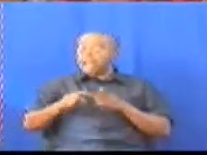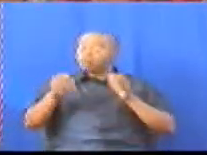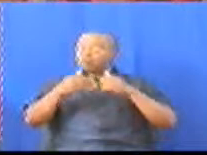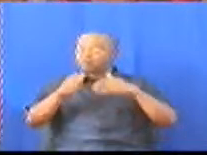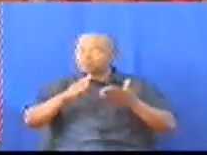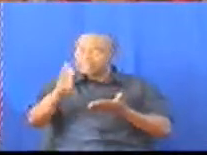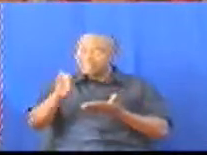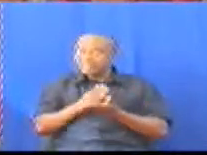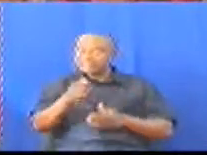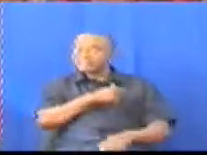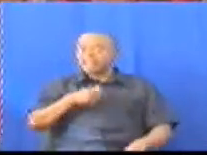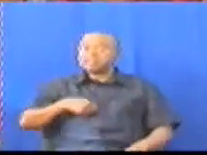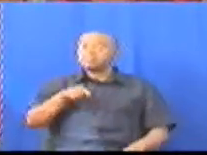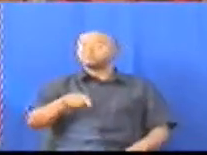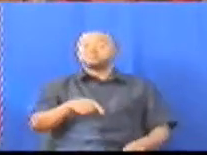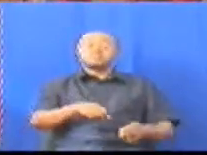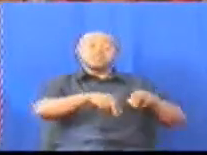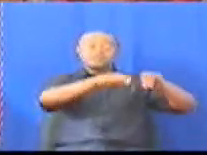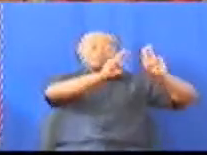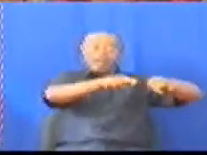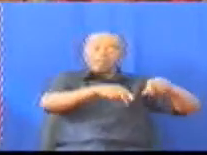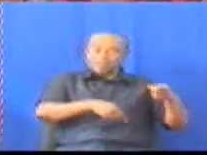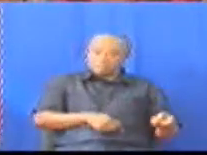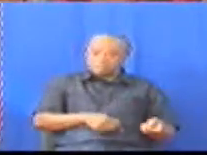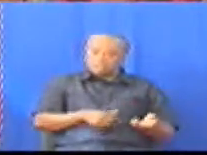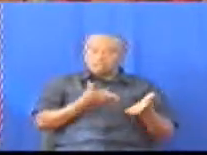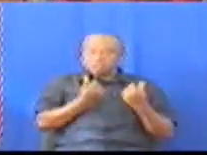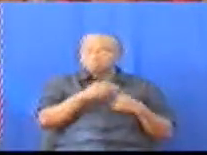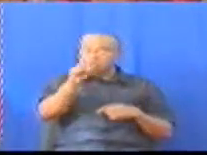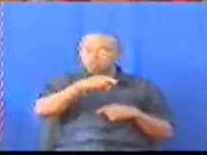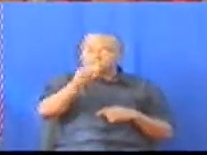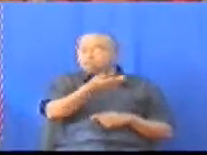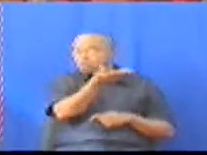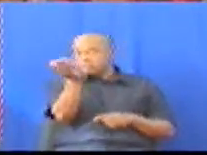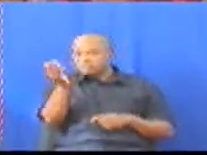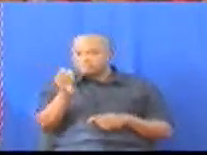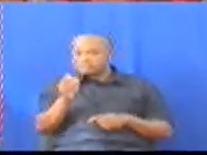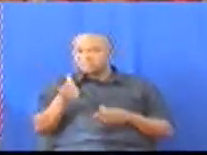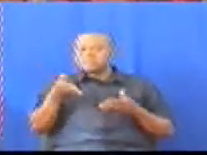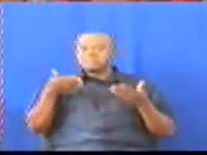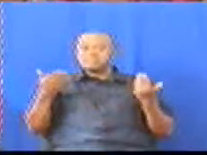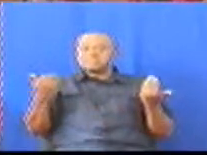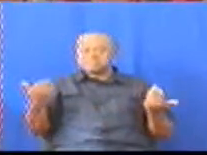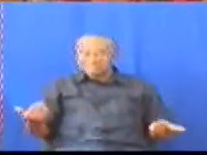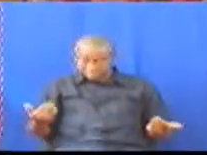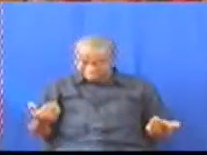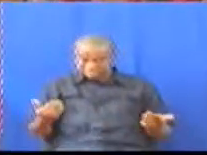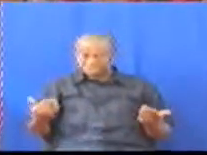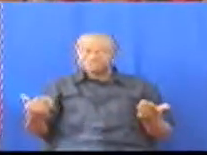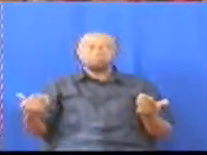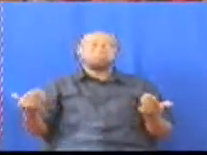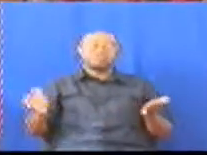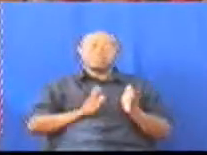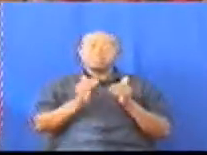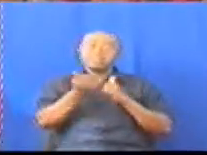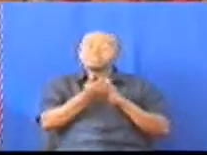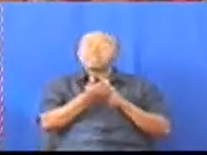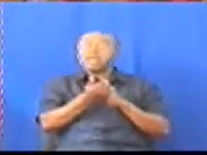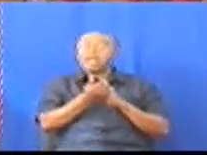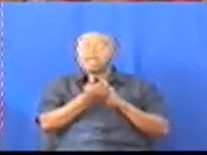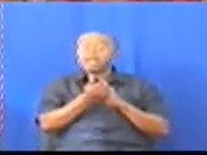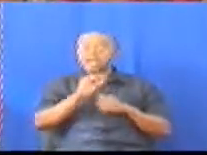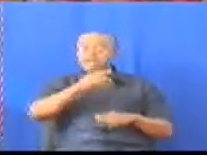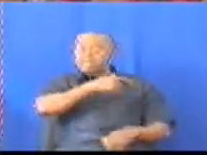juu yake mahakamani kwa ajili ya kosa lolote la jinai. Kwa hiyo sheria ya rais iko pale pale, ilitungwa miaka